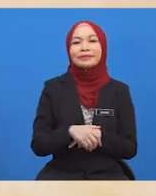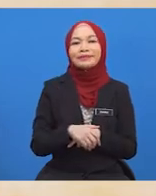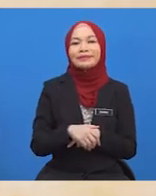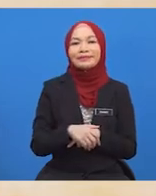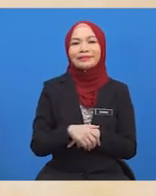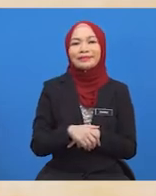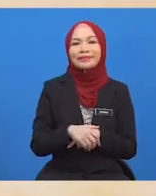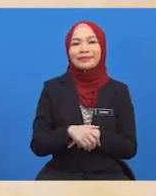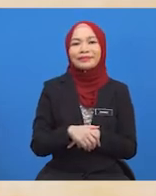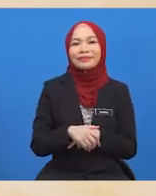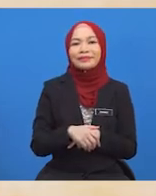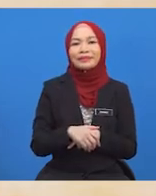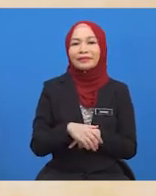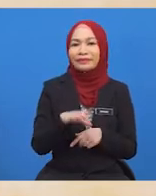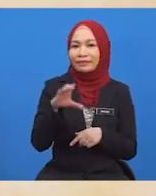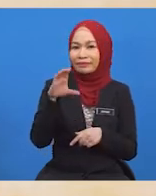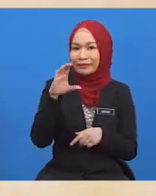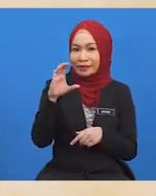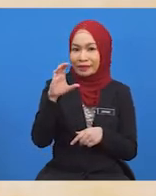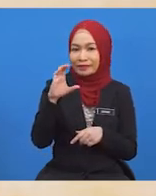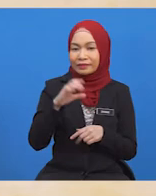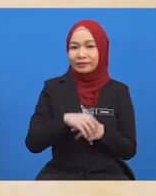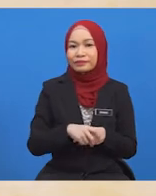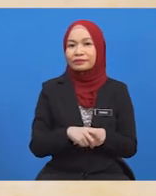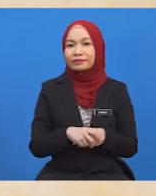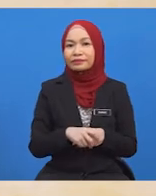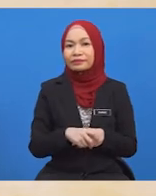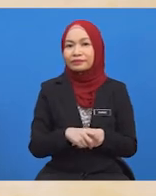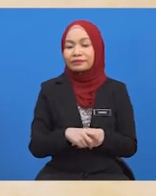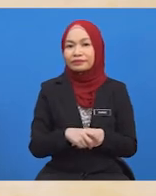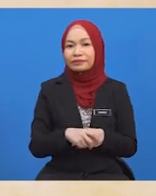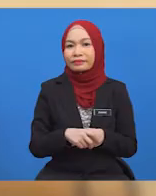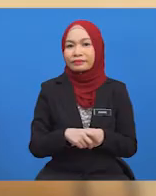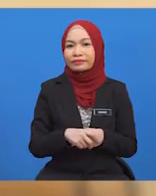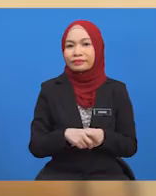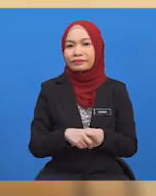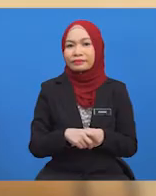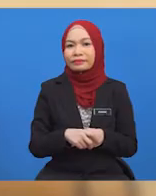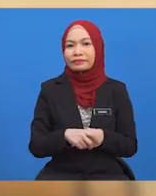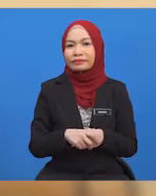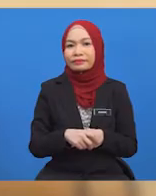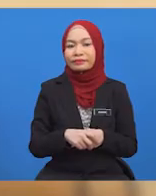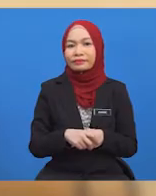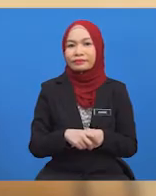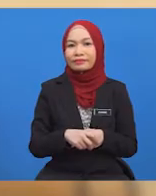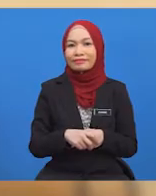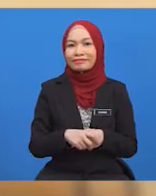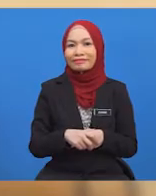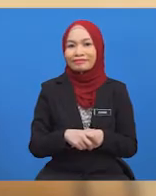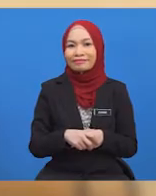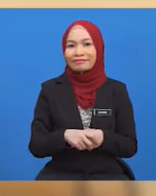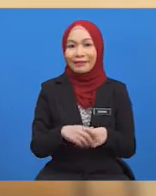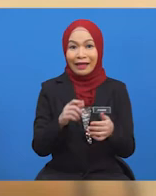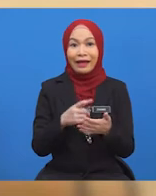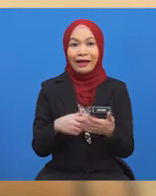X. Dan jawapan C, sata dilihat dari arah Y. Bagaimana murid-murid, adakah jawapan